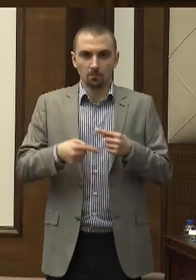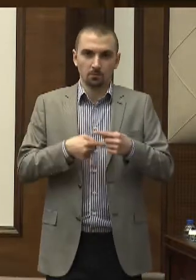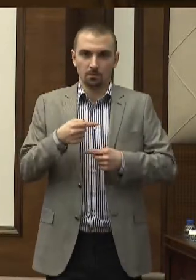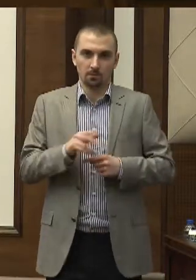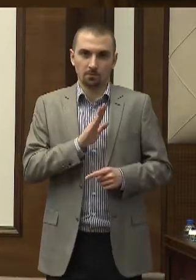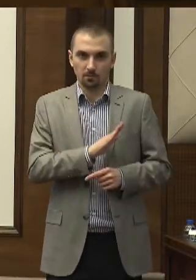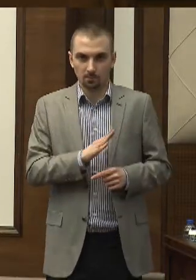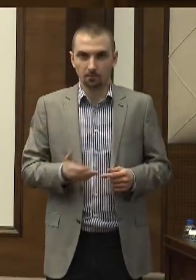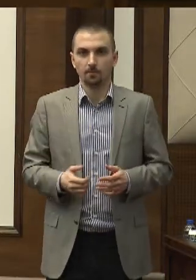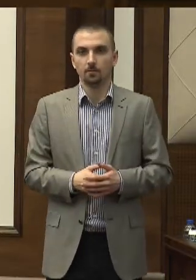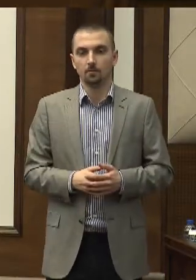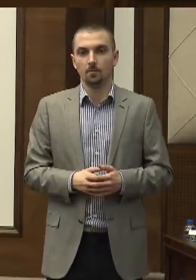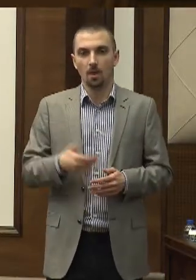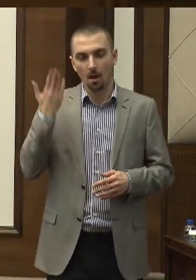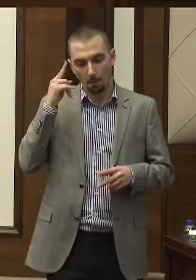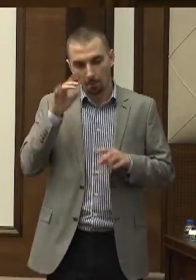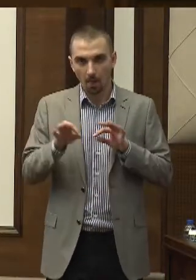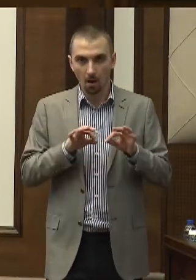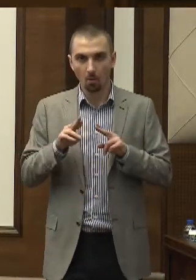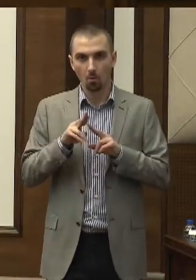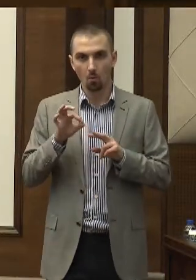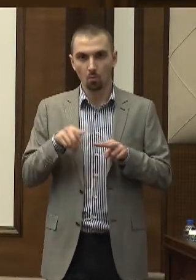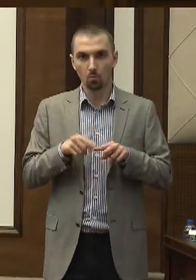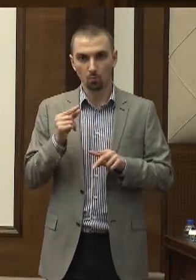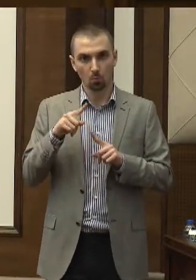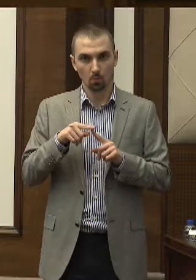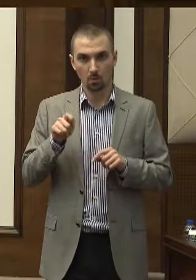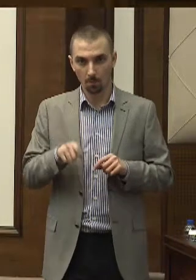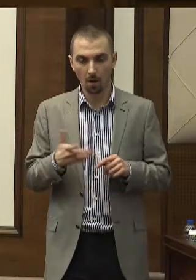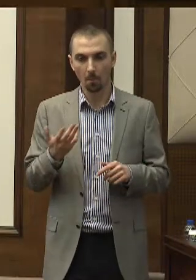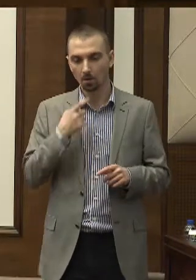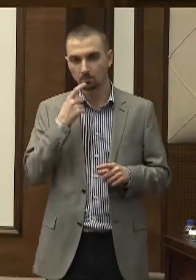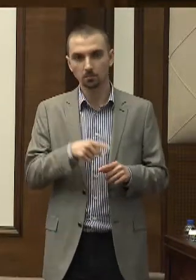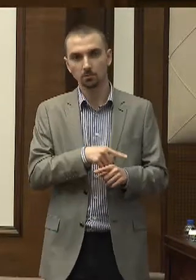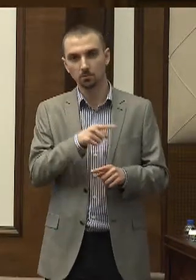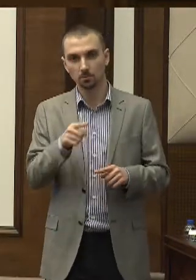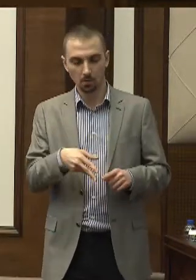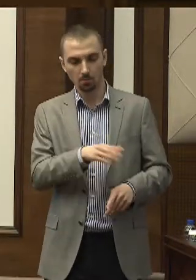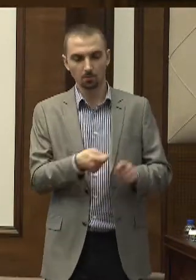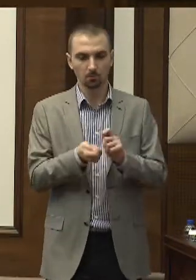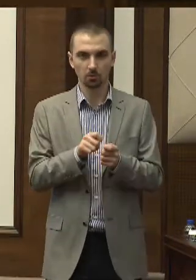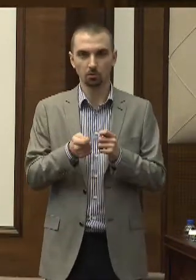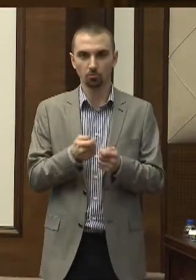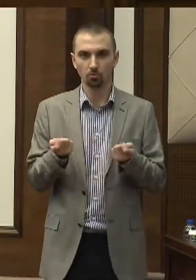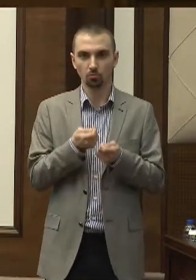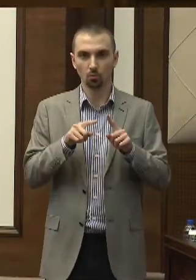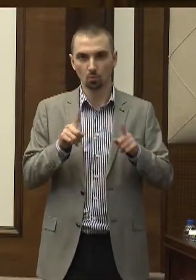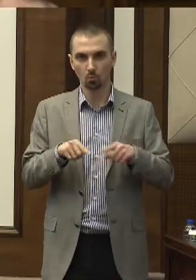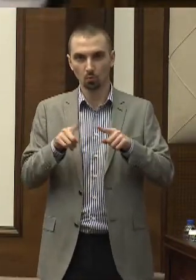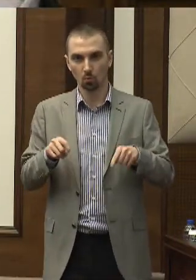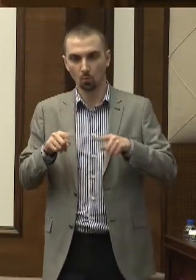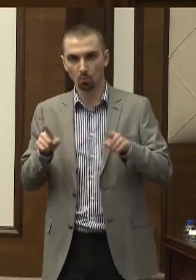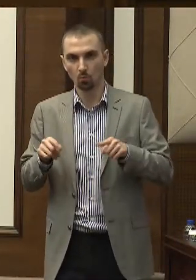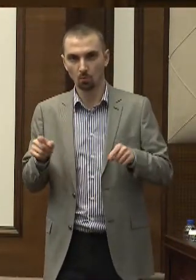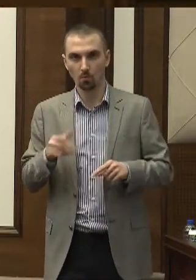imar planlarına göre konut olarak yapılmış ama bütün zamanlar içerisinde iş yerine dönüşmüş olan ve